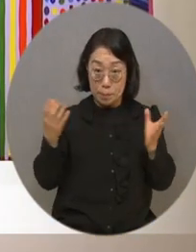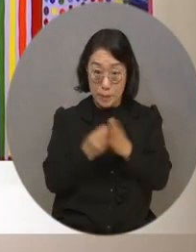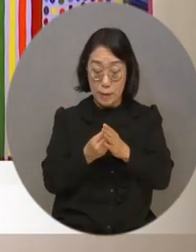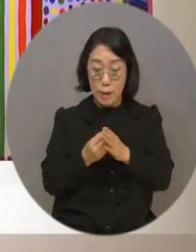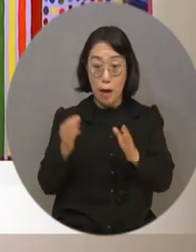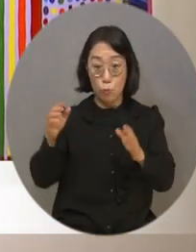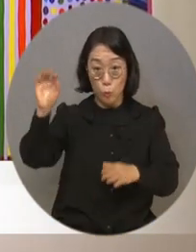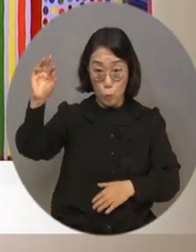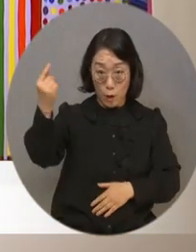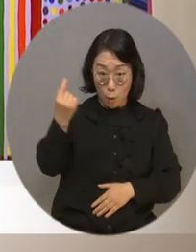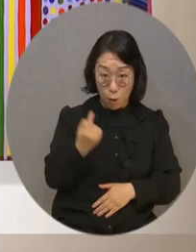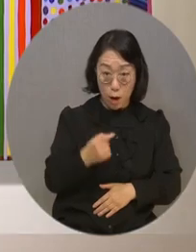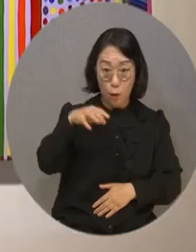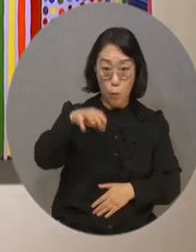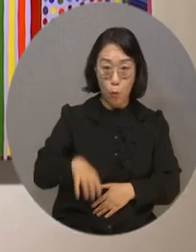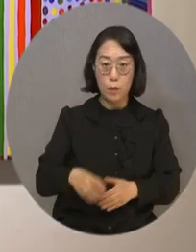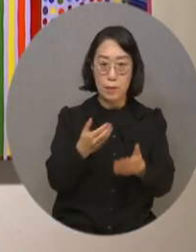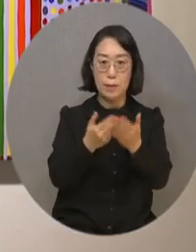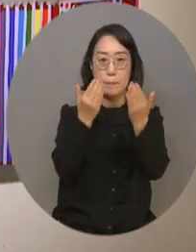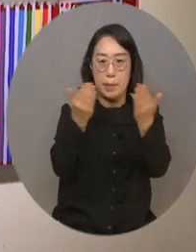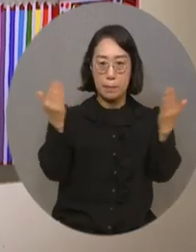본격적으로 작가 활동을 시작하였습니다.